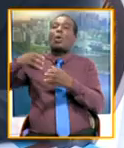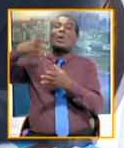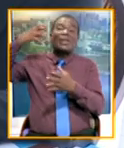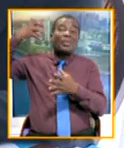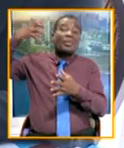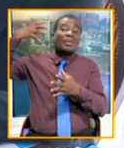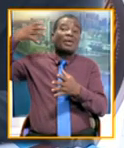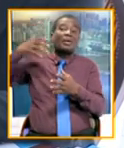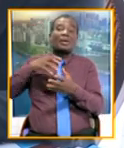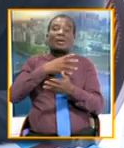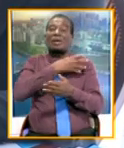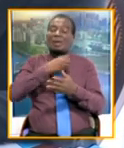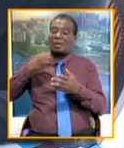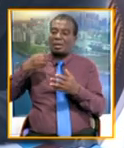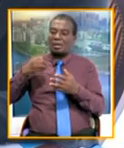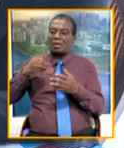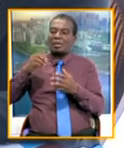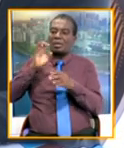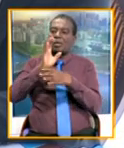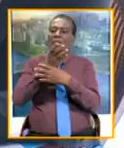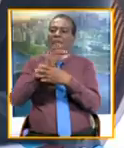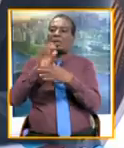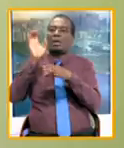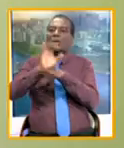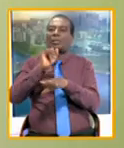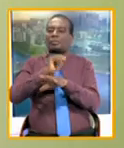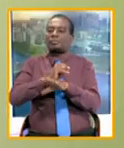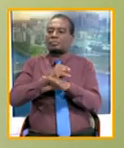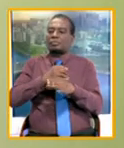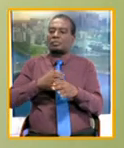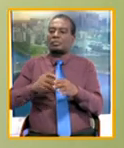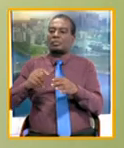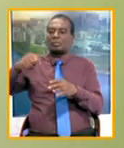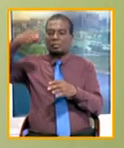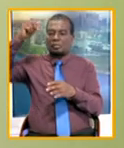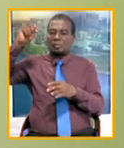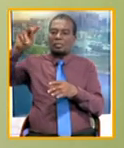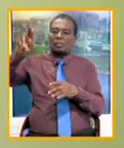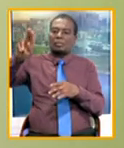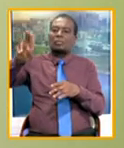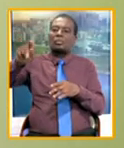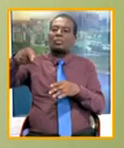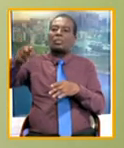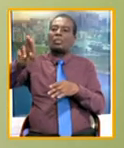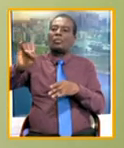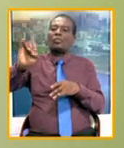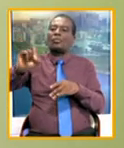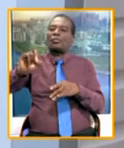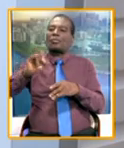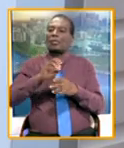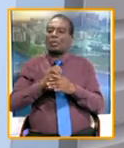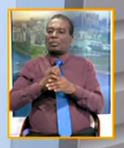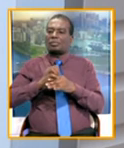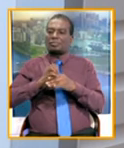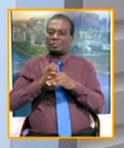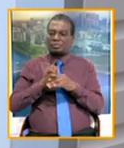commerciales entre la Côte d'Ivoire et la Turquie. La Turquie qui, il faut le dire, est quand même donc le 17e pays en termes